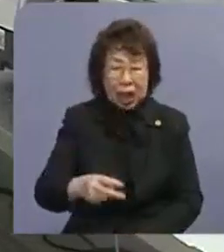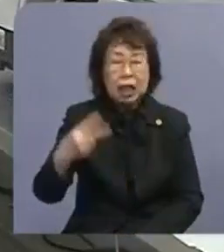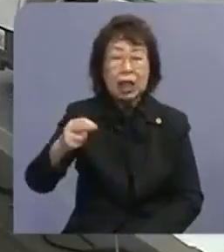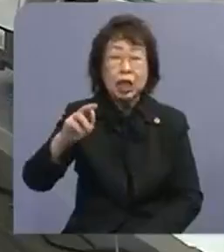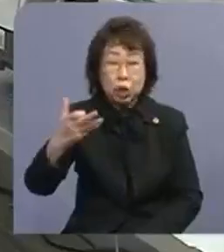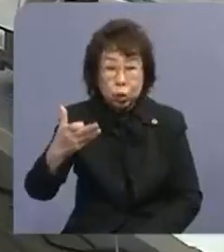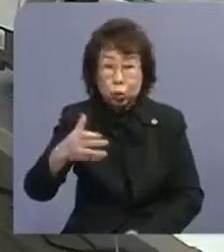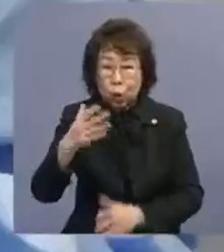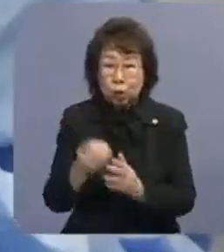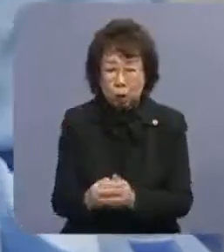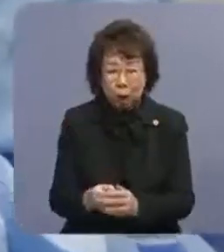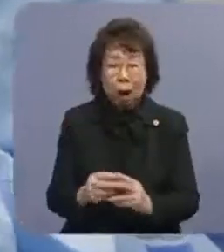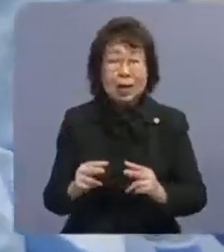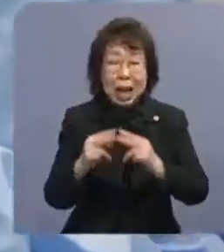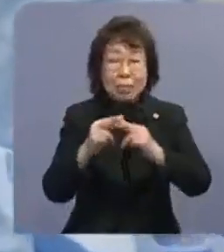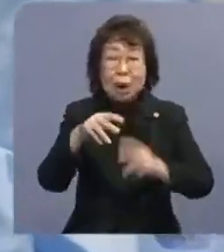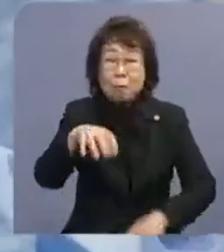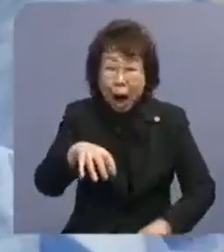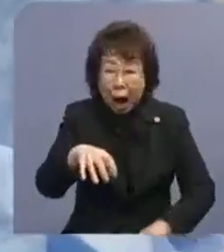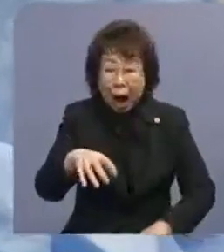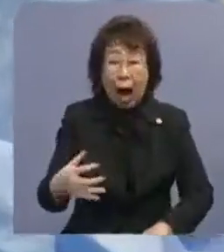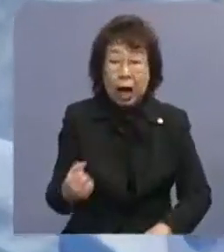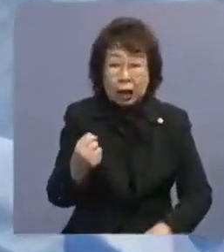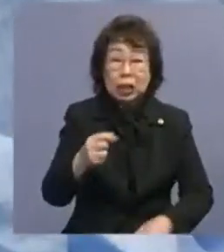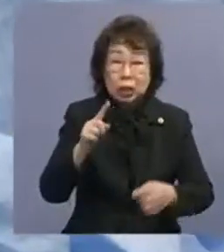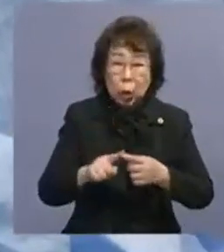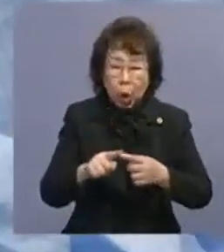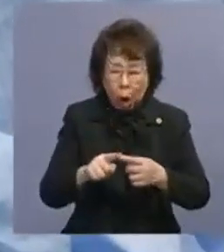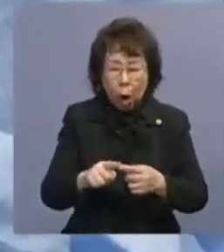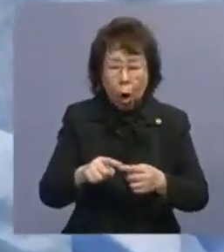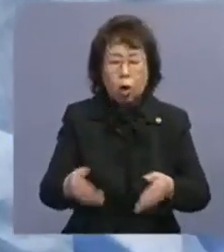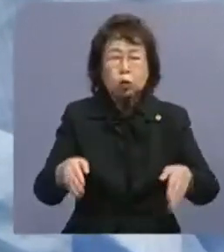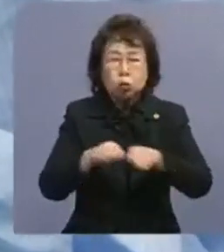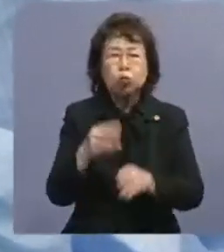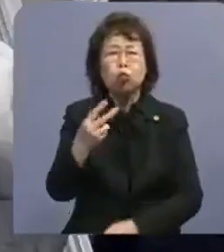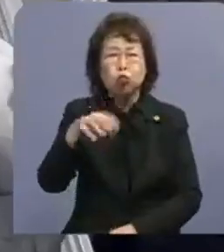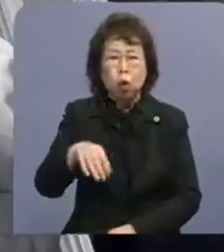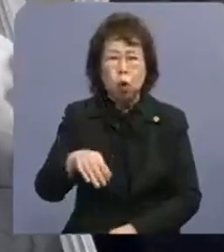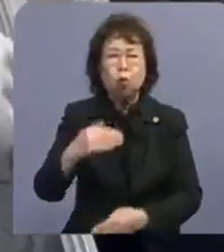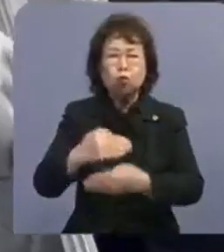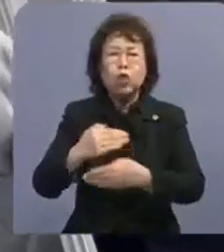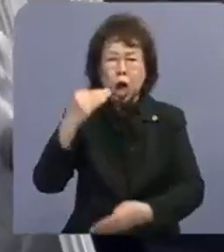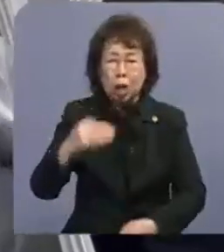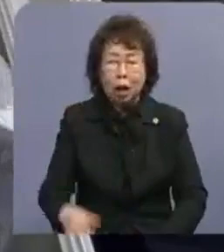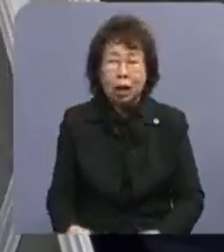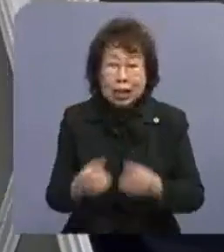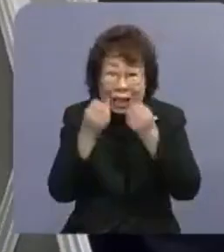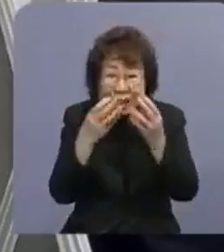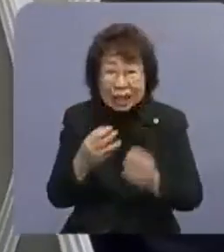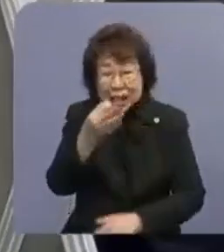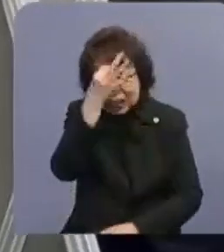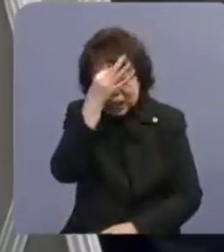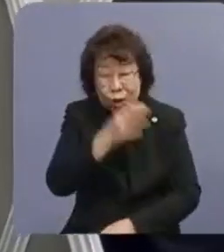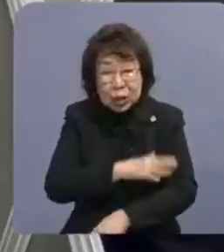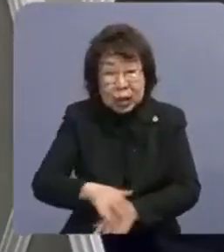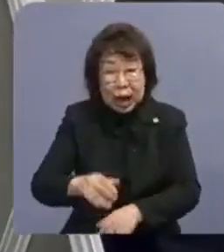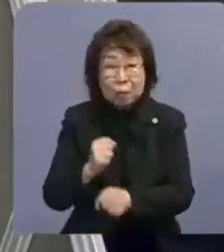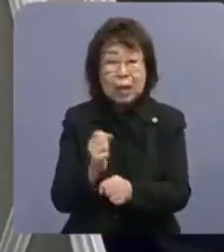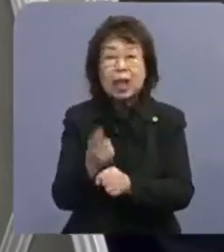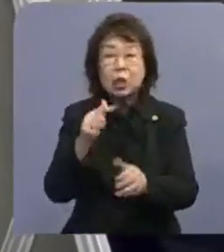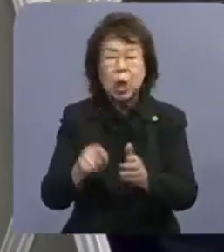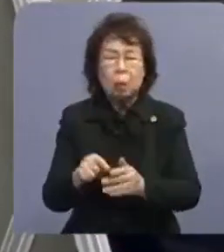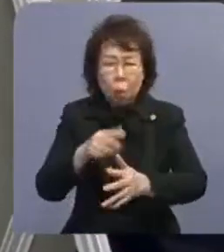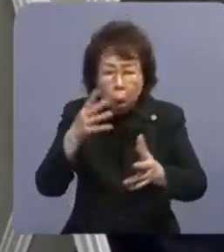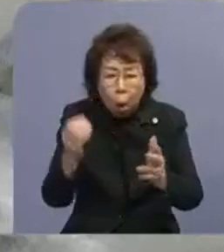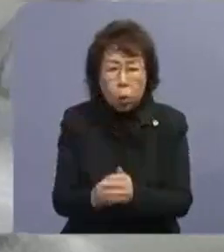2019년에는 부산 테크노파크가 파워반도체 상용화 시설 두 곳을 열었습니다. 신소재 파워반도체를 생산할 수 있는